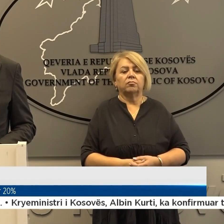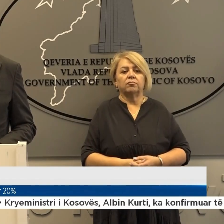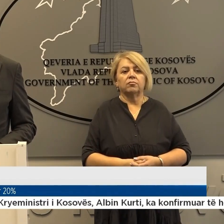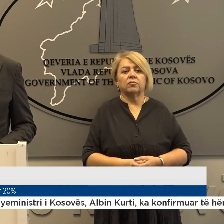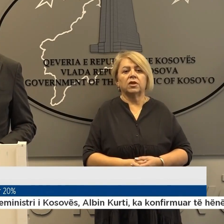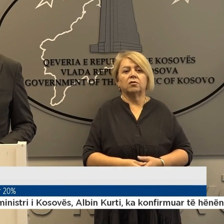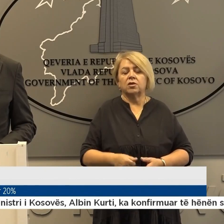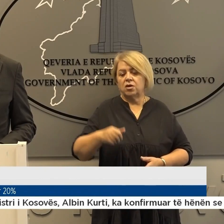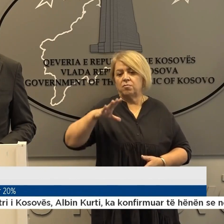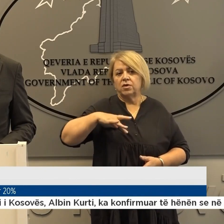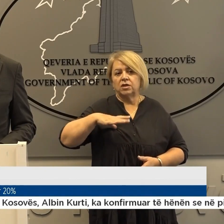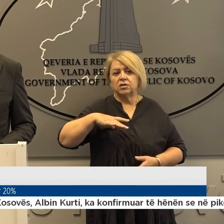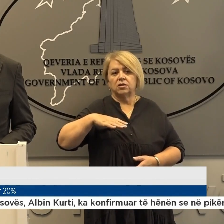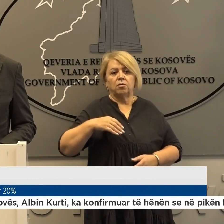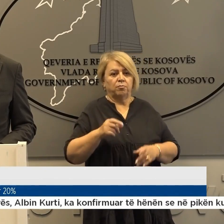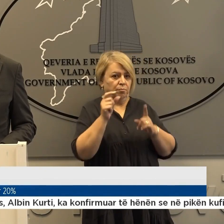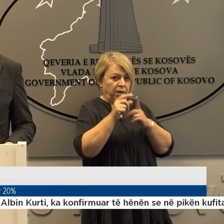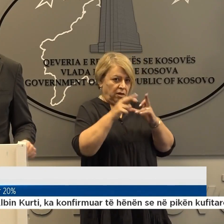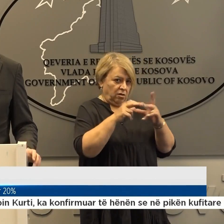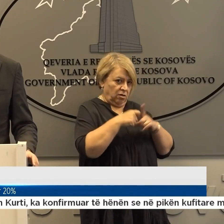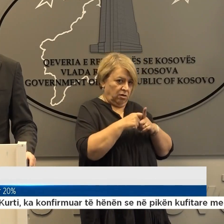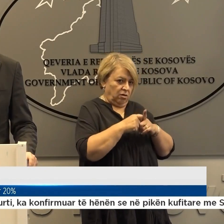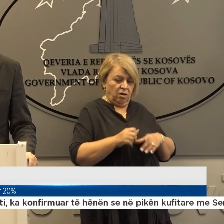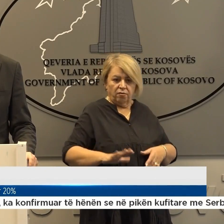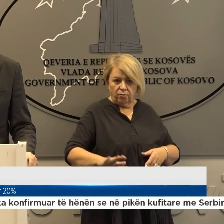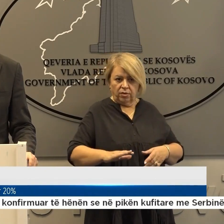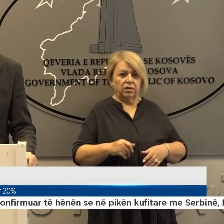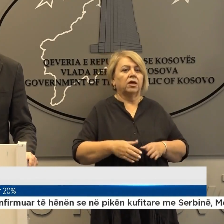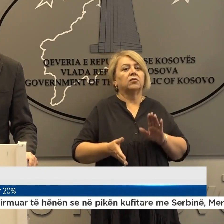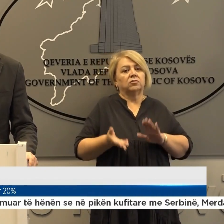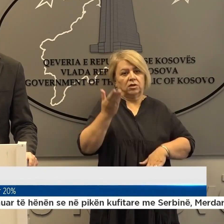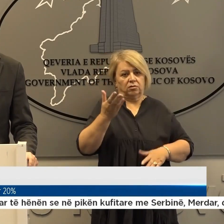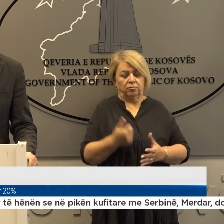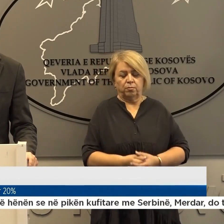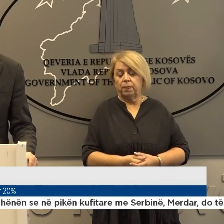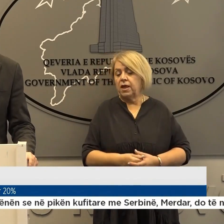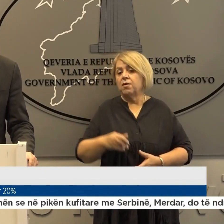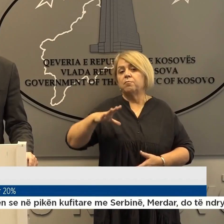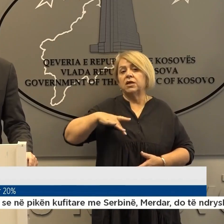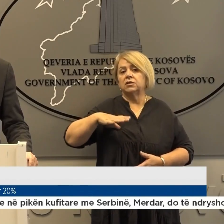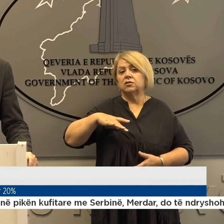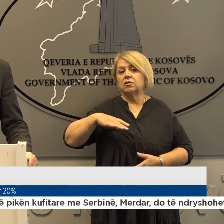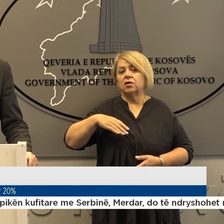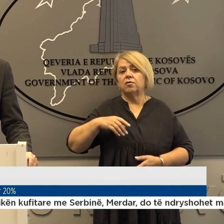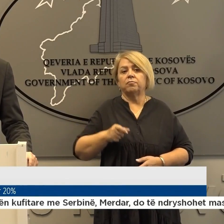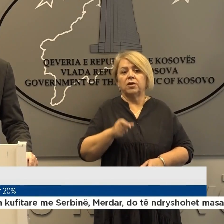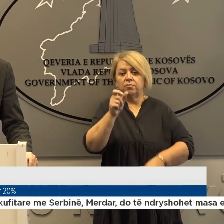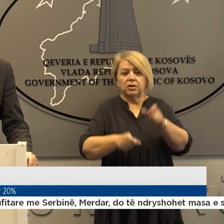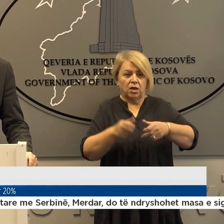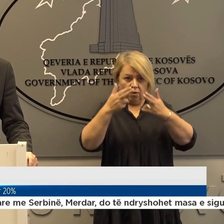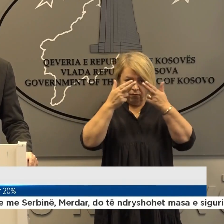parcial, pensioni aftësisë kufizuar për fëmijë dhe për të rritur, pensioni për personat e